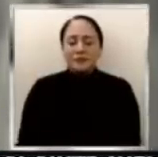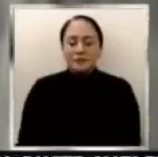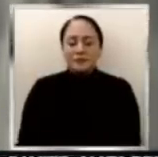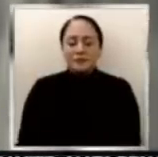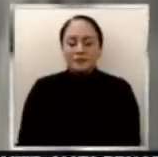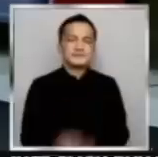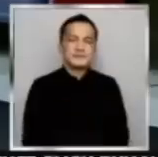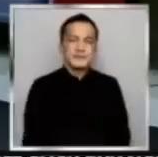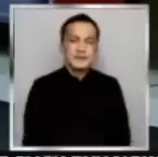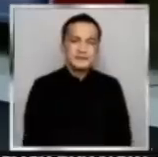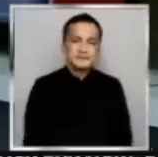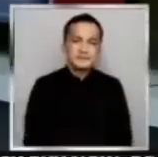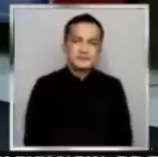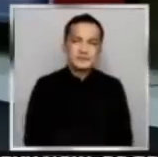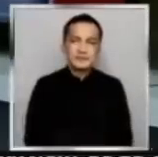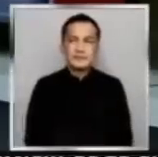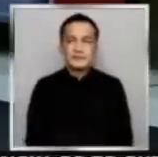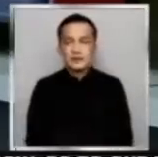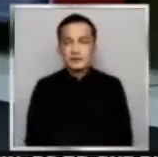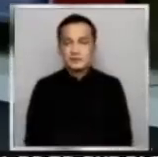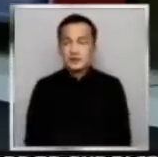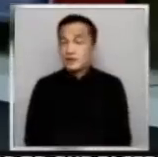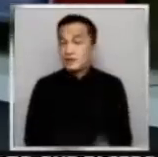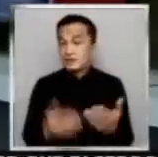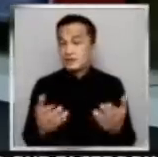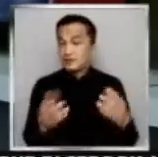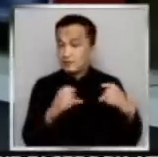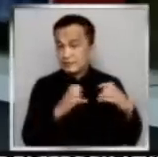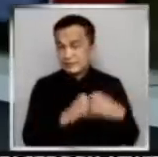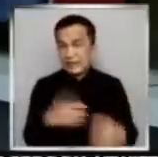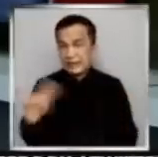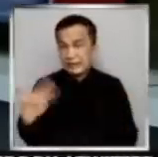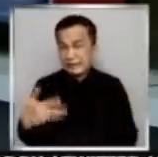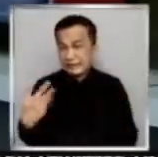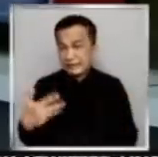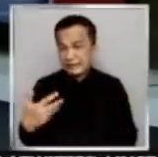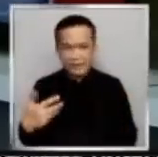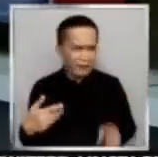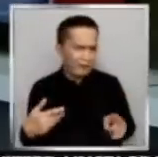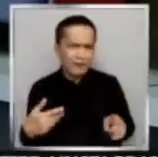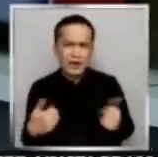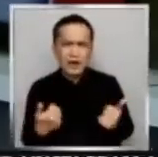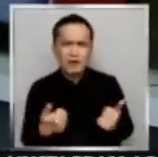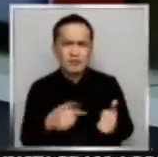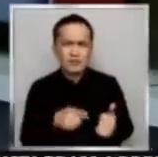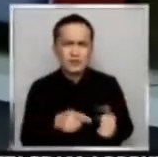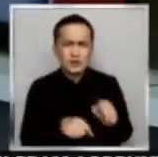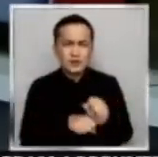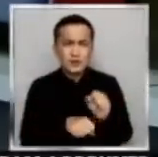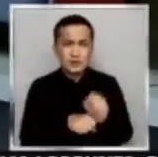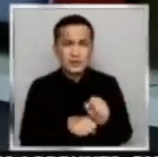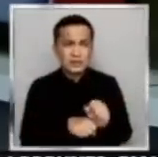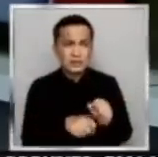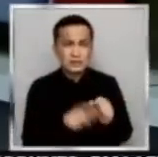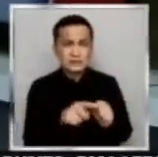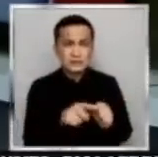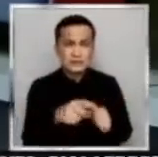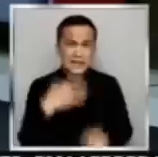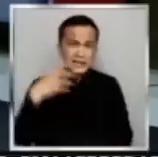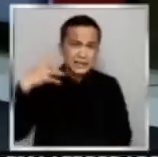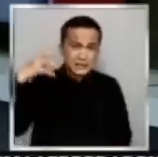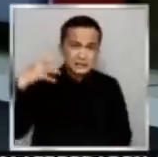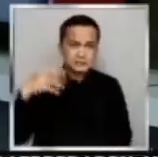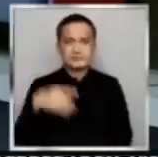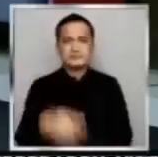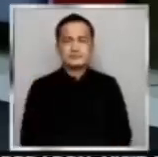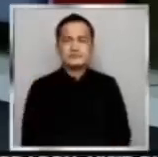24 oras. Kung kayo mga kapuso, init na, paano kaya ang mga nagtatrabaho habang nakabilad sa init ng araw?